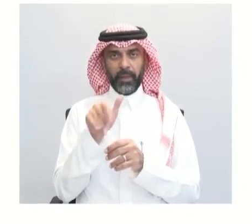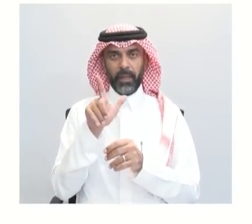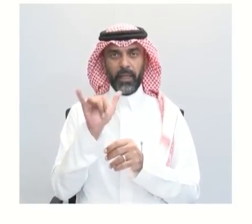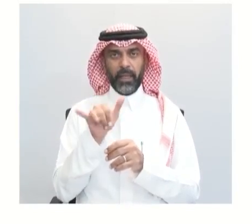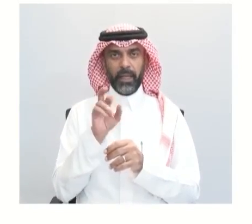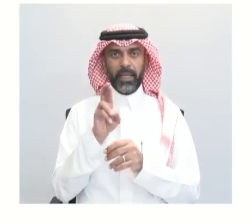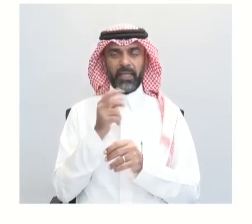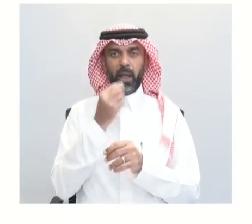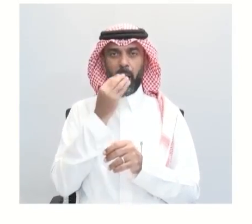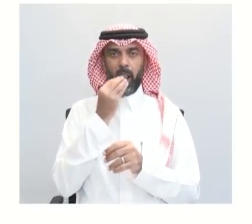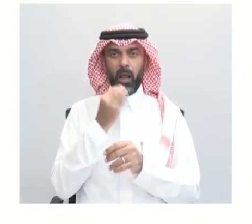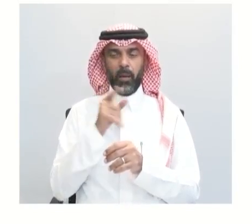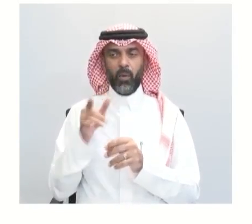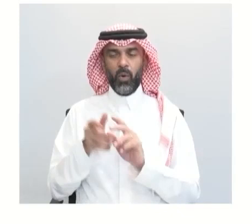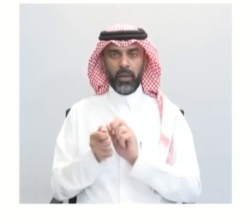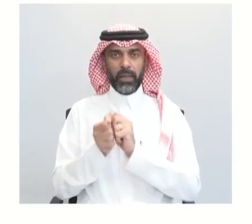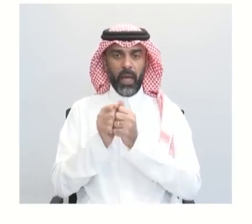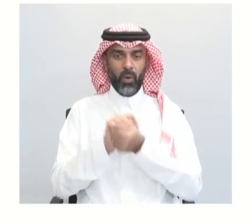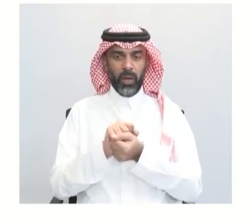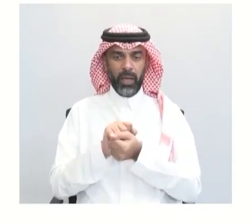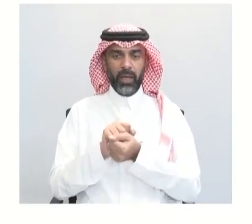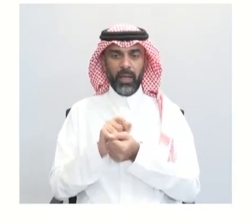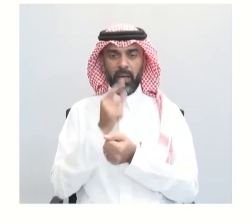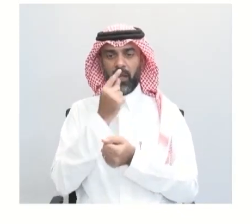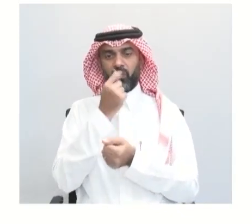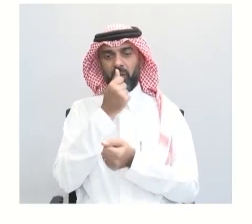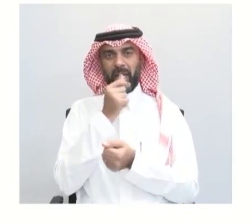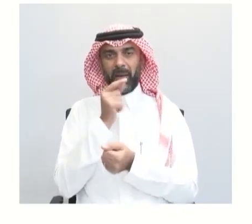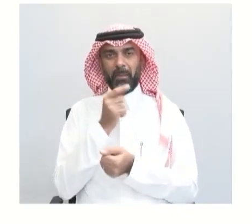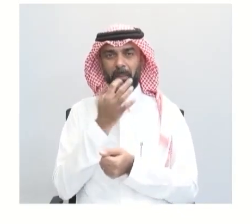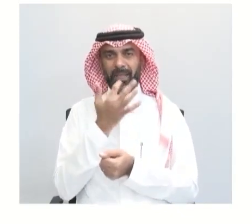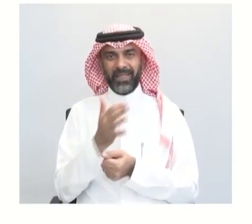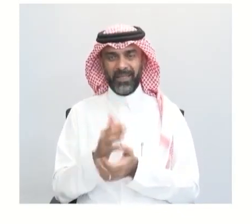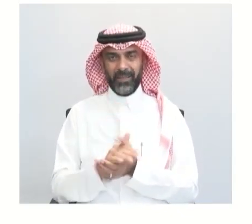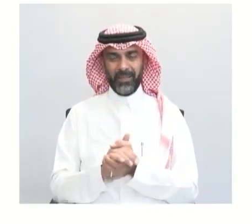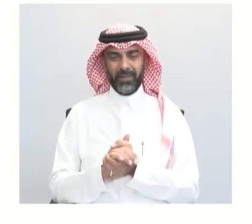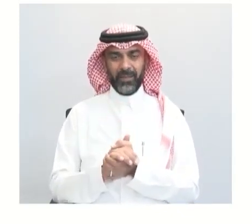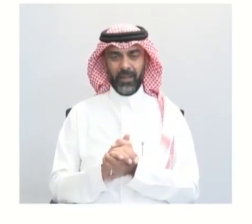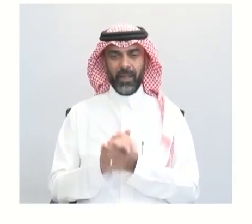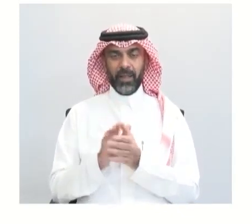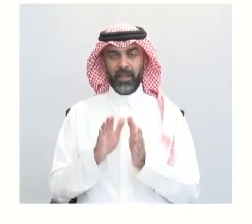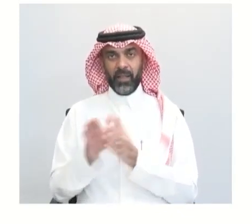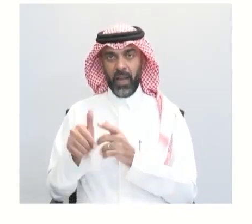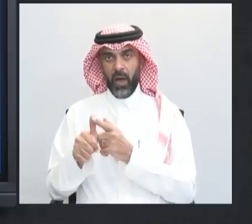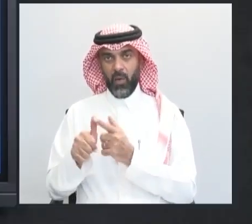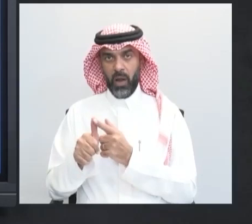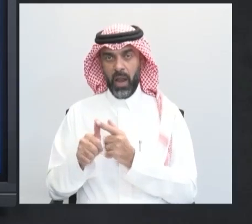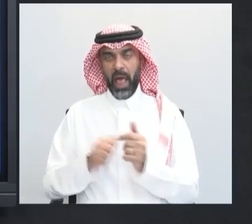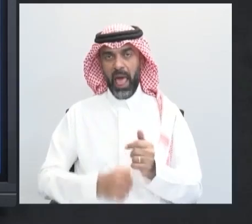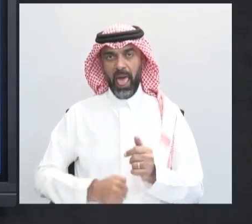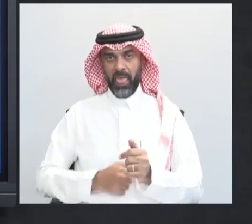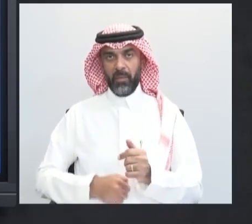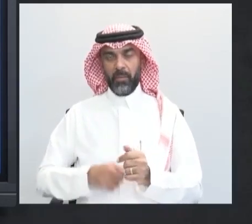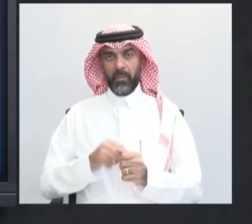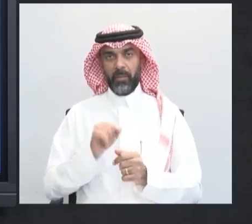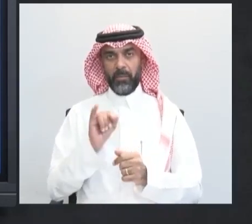على تحويل الكربوهيدرات وجزيئات النشا الى سكريات بسيطه اذا في الشق الاول كان هنالك هضم ميكانيكي